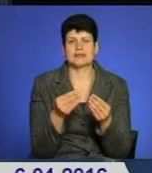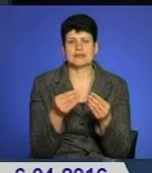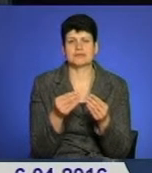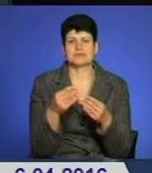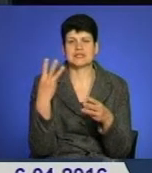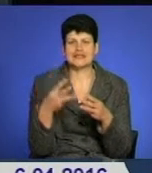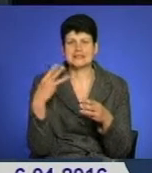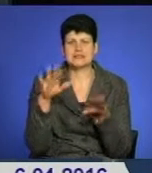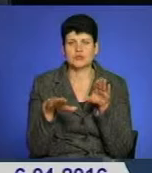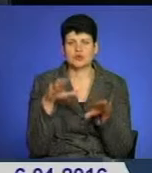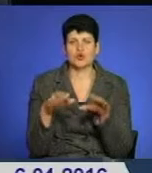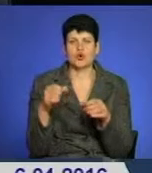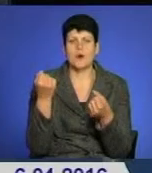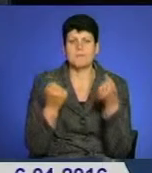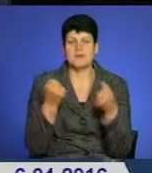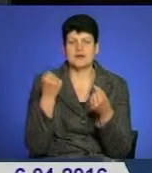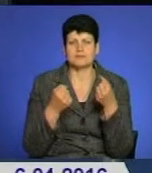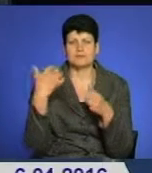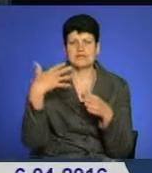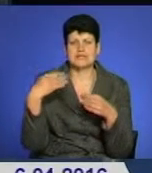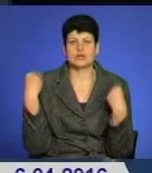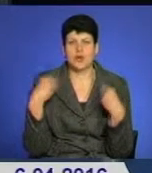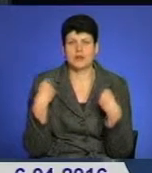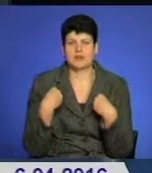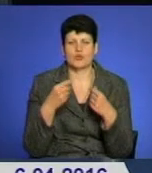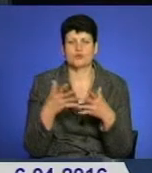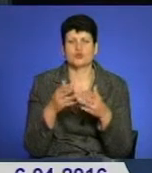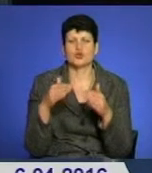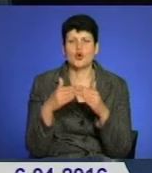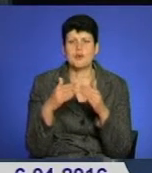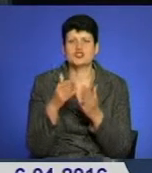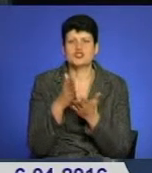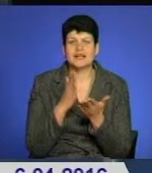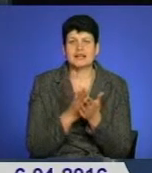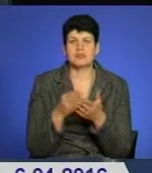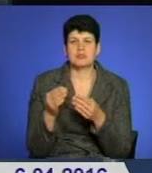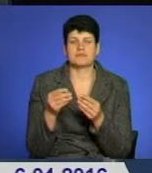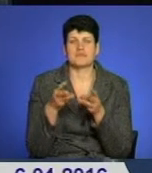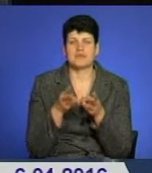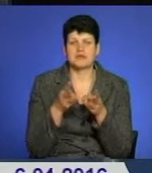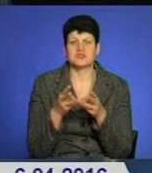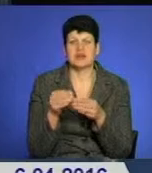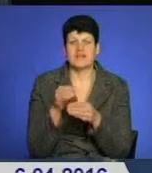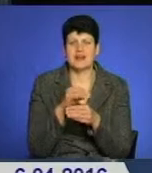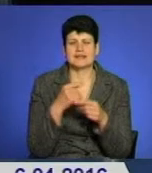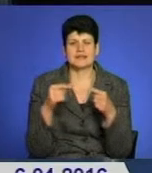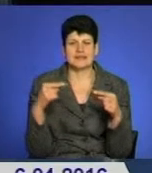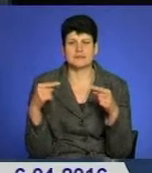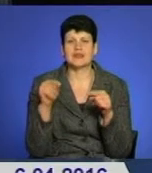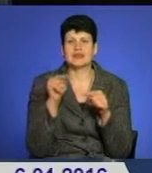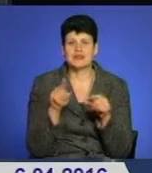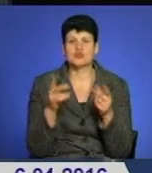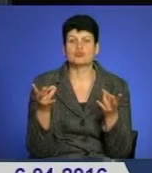провіантом. 50 комплектів військової форми, засоби гігієни, домашній хліб, випічка, вареники та інші харчові продукти. Власне, все те,